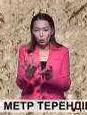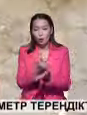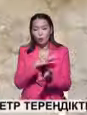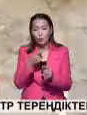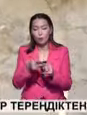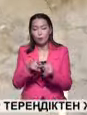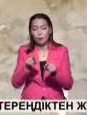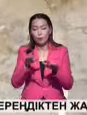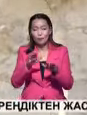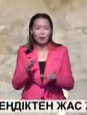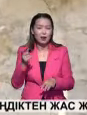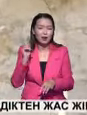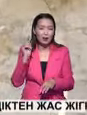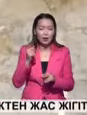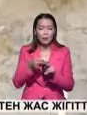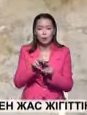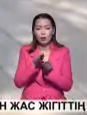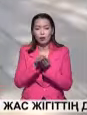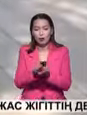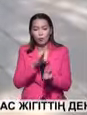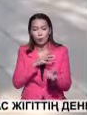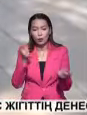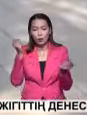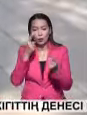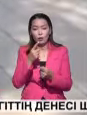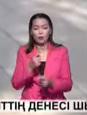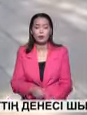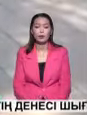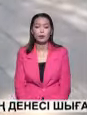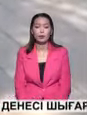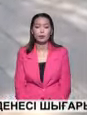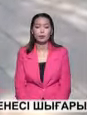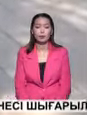жерде ортағасырлық зират болғаны белгілі болған.